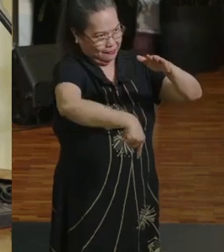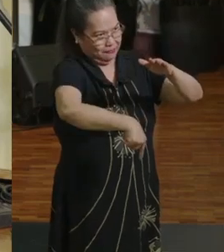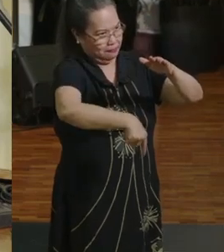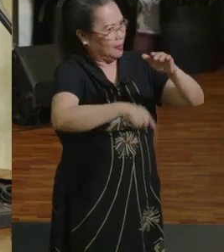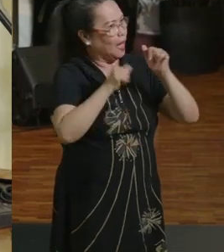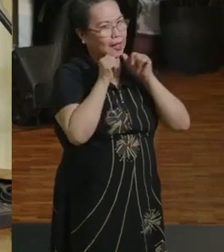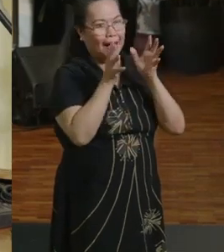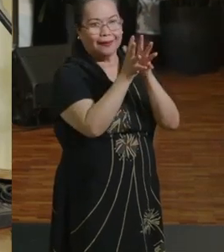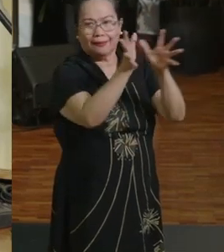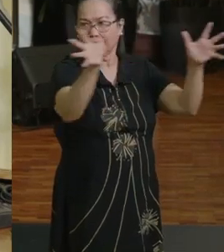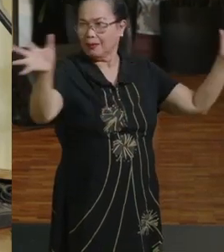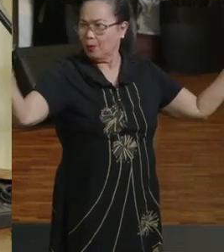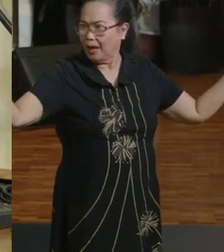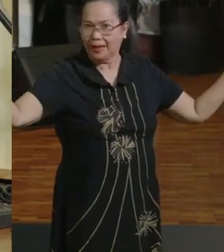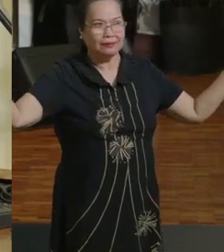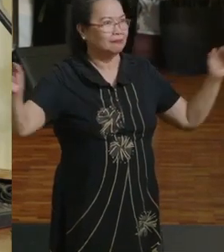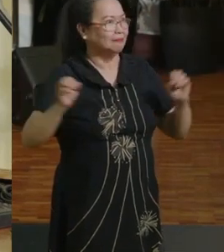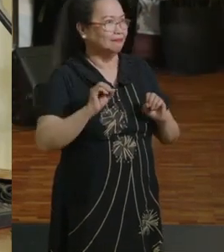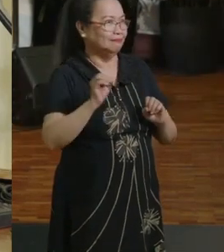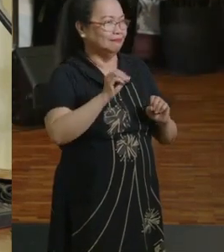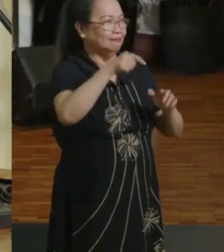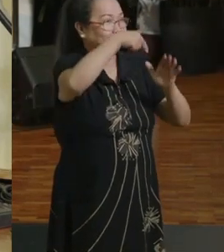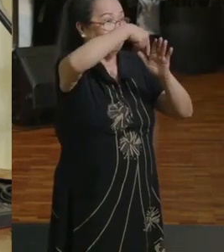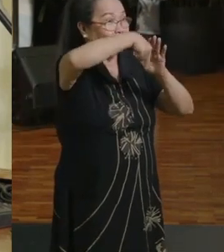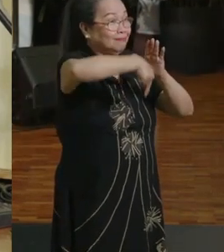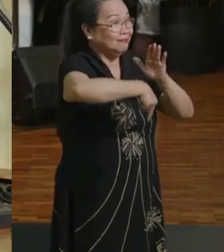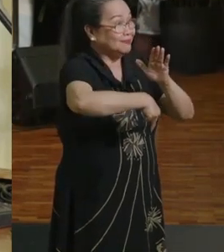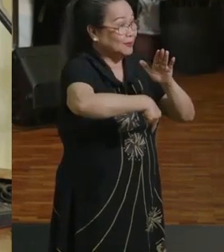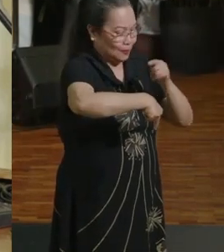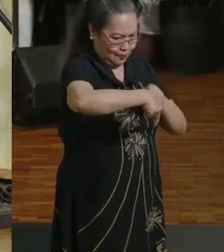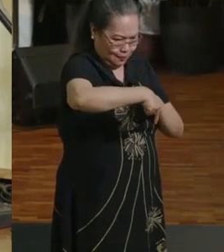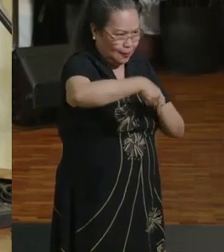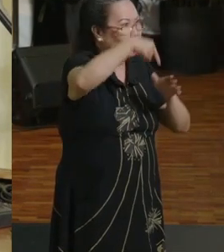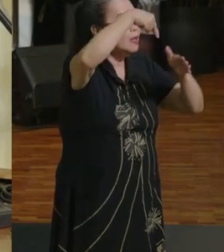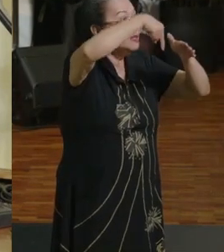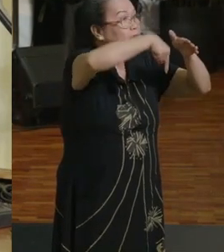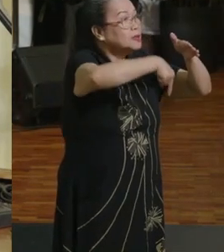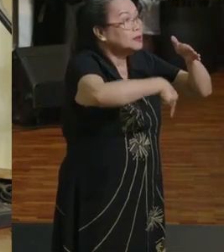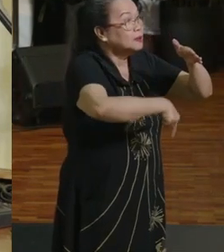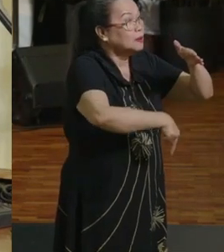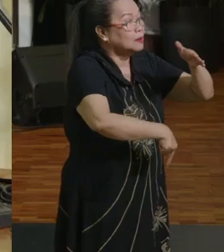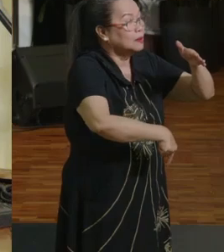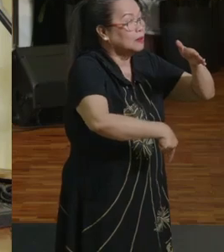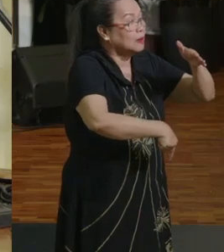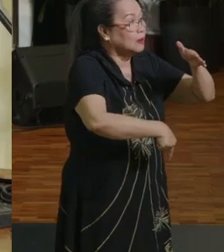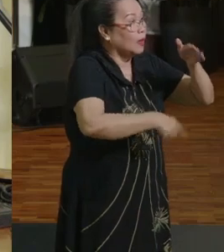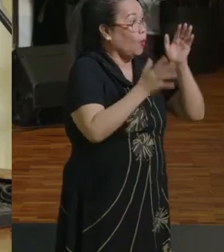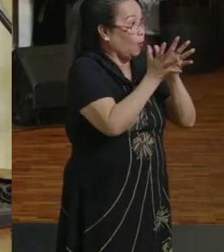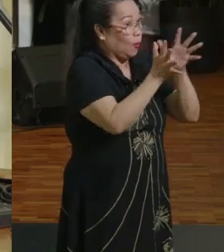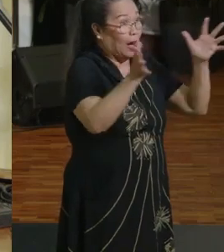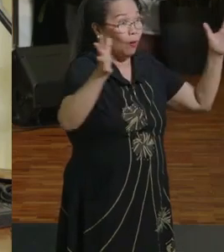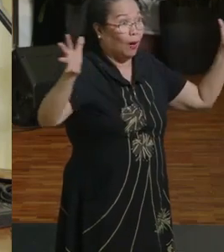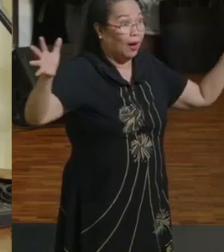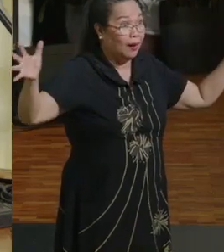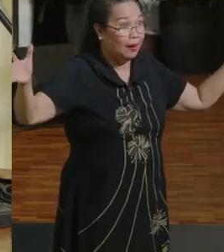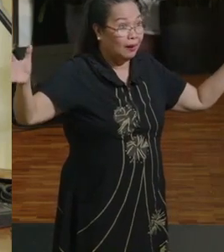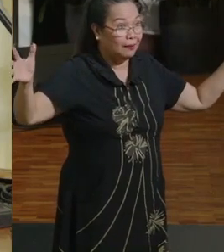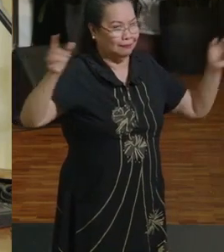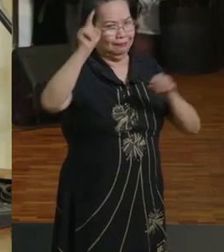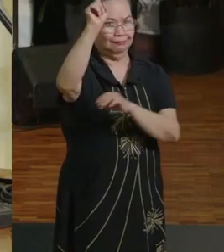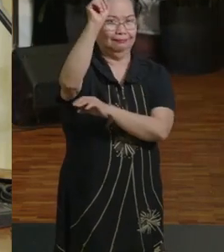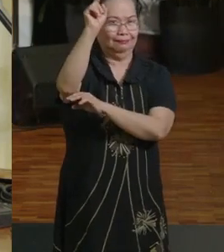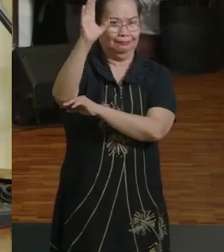Kailangan malalim. At yung lawak, ang Diyos